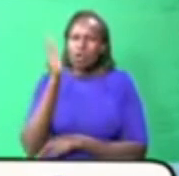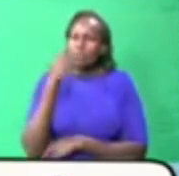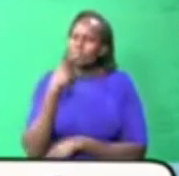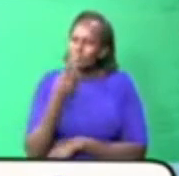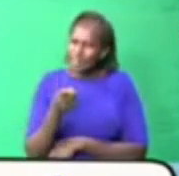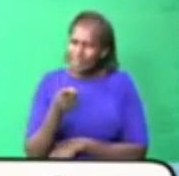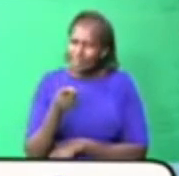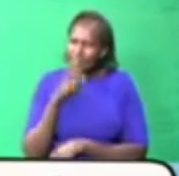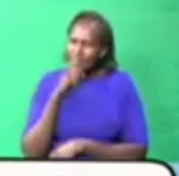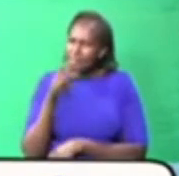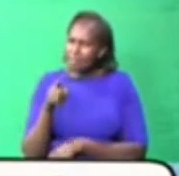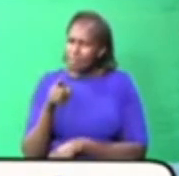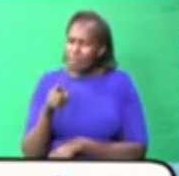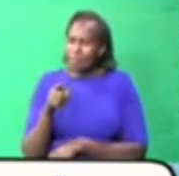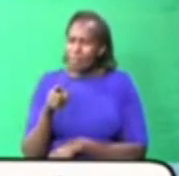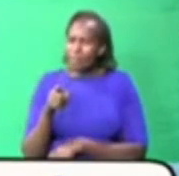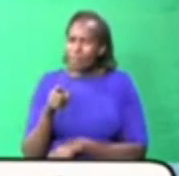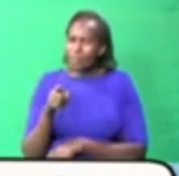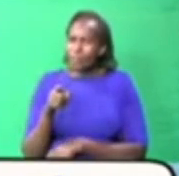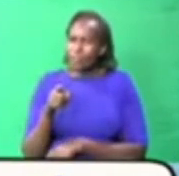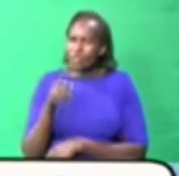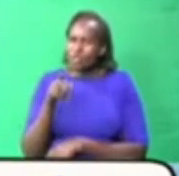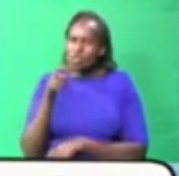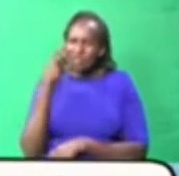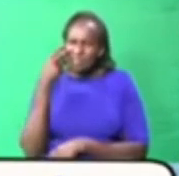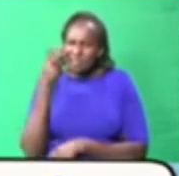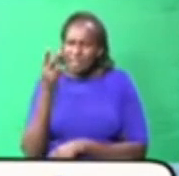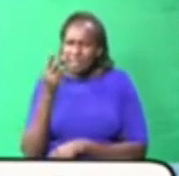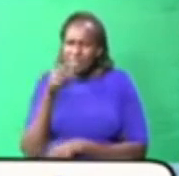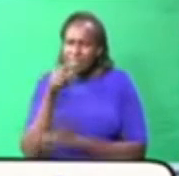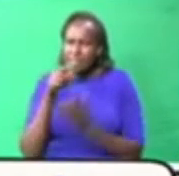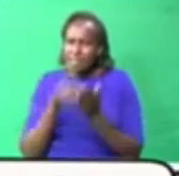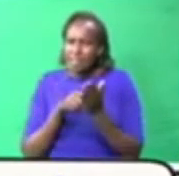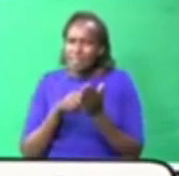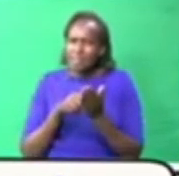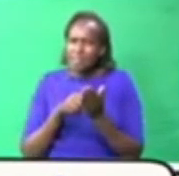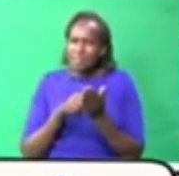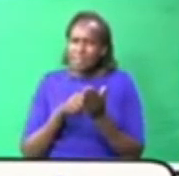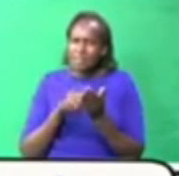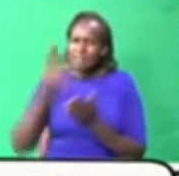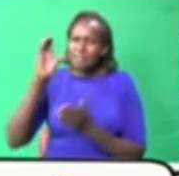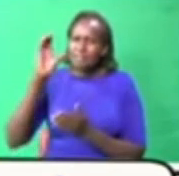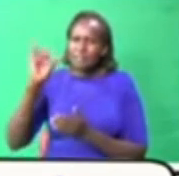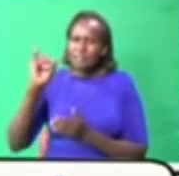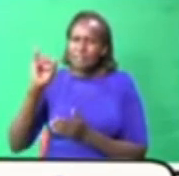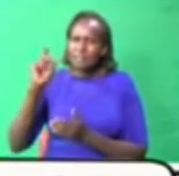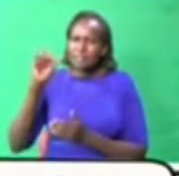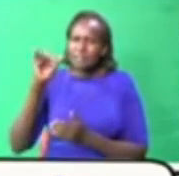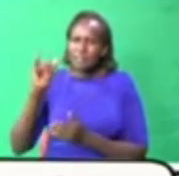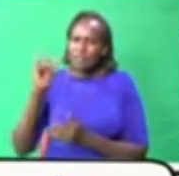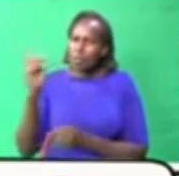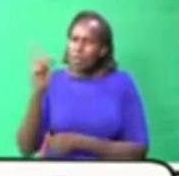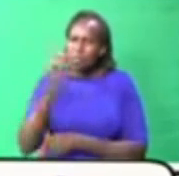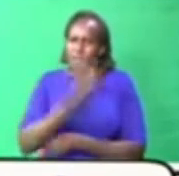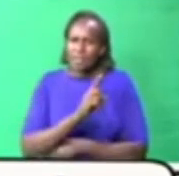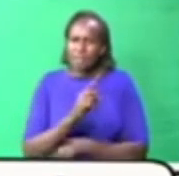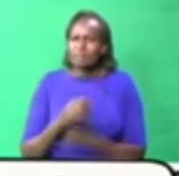Zechariah, do you see this desolate city? One day, one of these fine